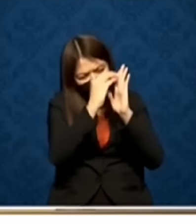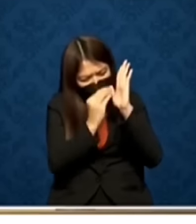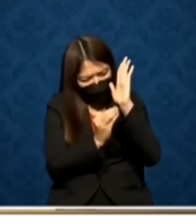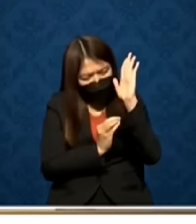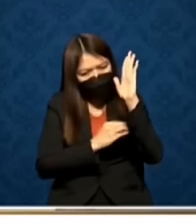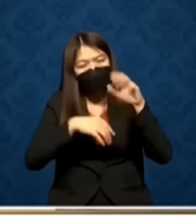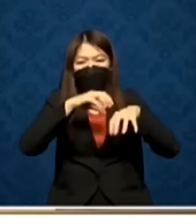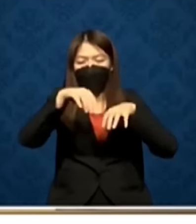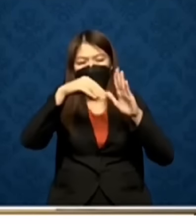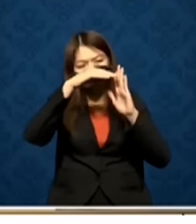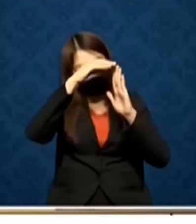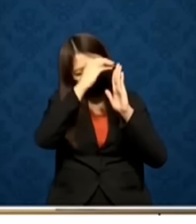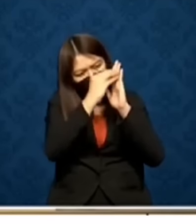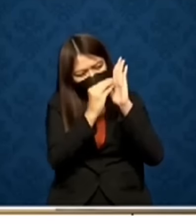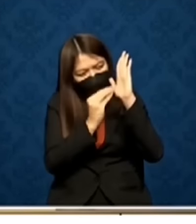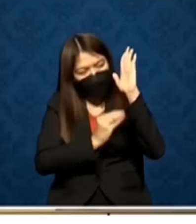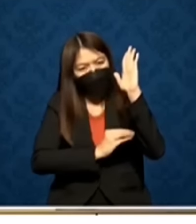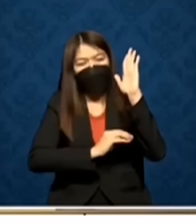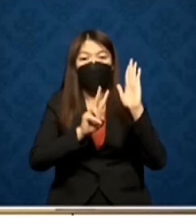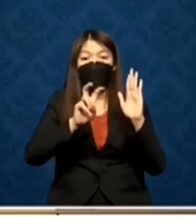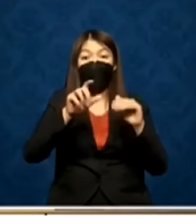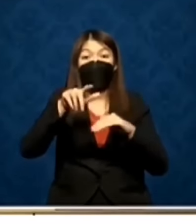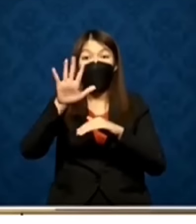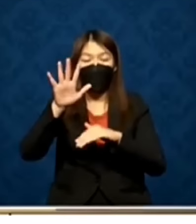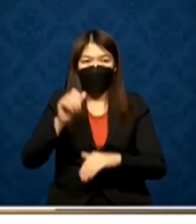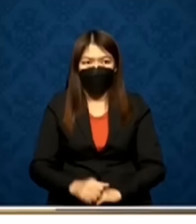ทศเหนือสุดไปใต้สุดเนี่ยเป็น